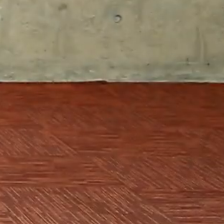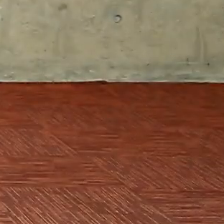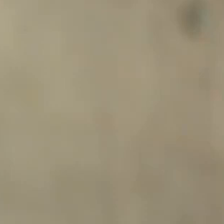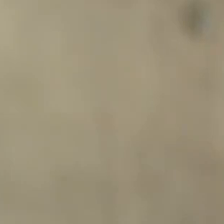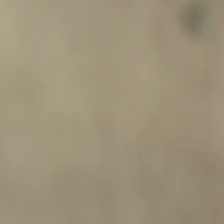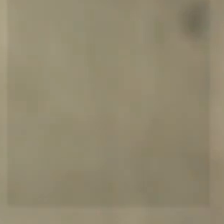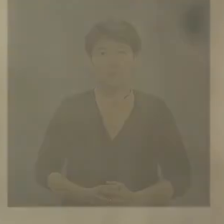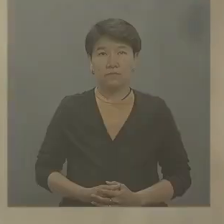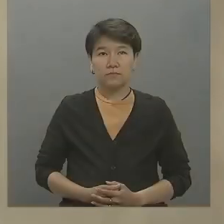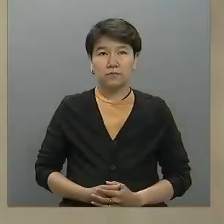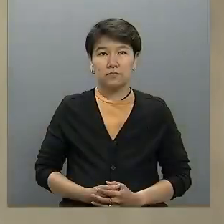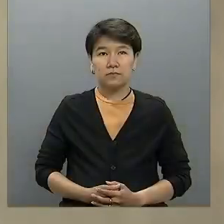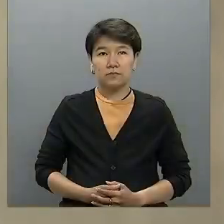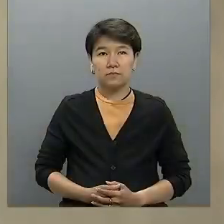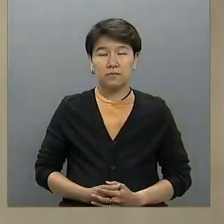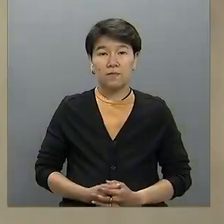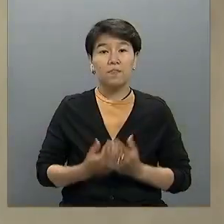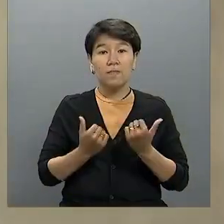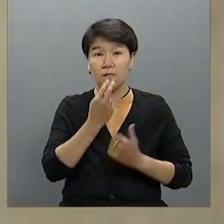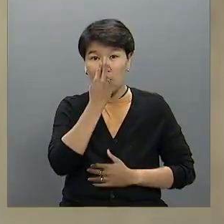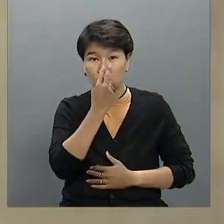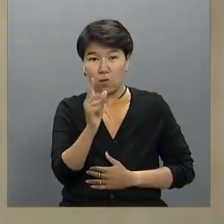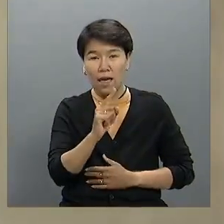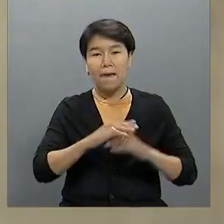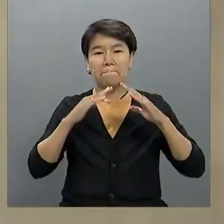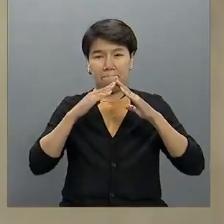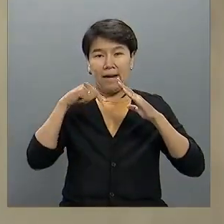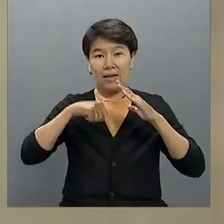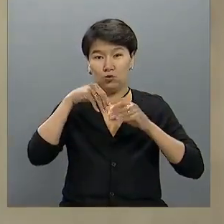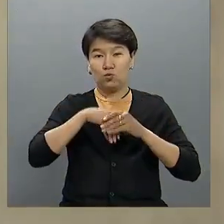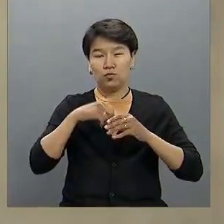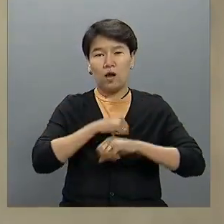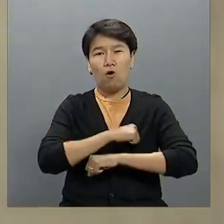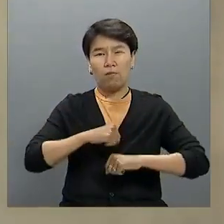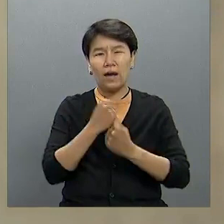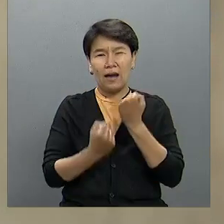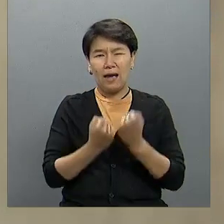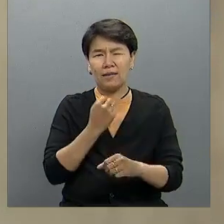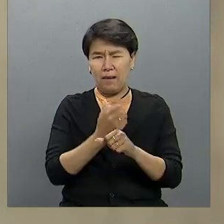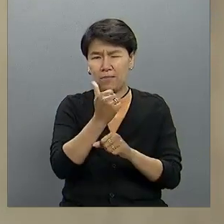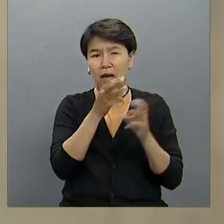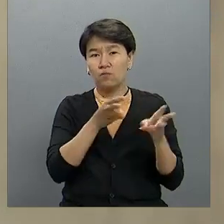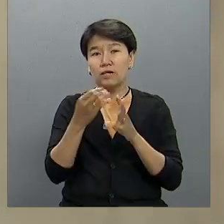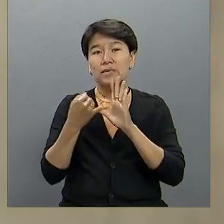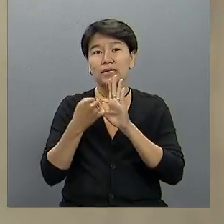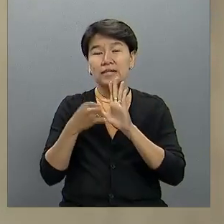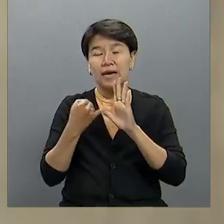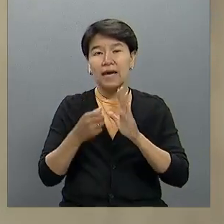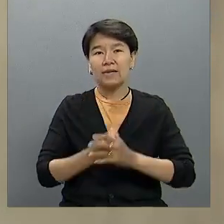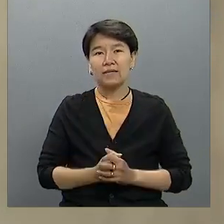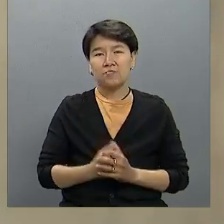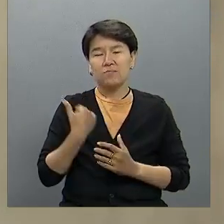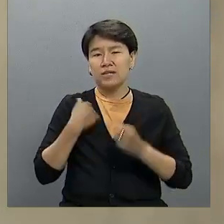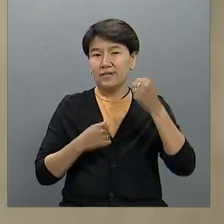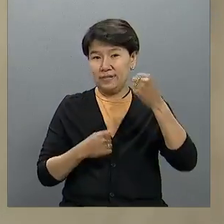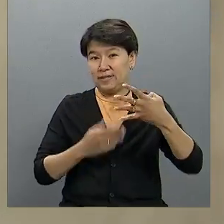ุณลุกวันนี้ค่ะจะชวนทุกคนมาออกกำลังกายที่บ้านนะคะเบิร์นแคลอรี่แบบง่ายๆนะคะวันนี้เอามาฝากทั้งหมด4ท่าเชื่อว่าถ้าใครไม่ได้